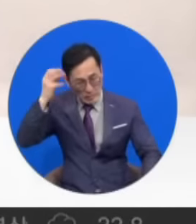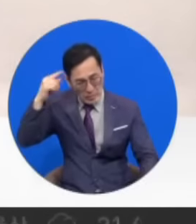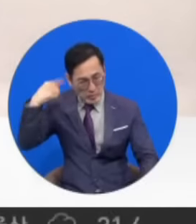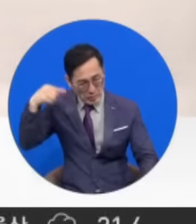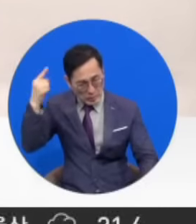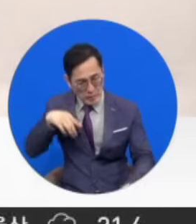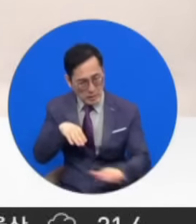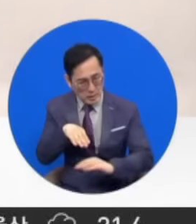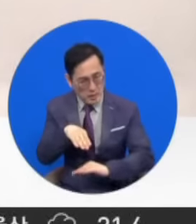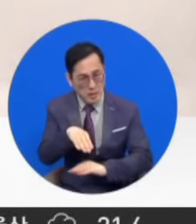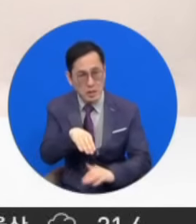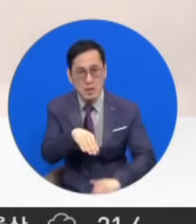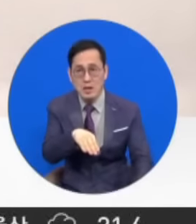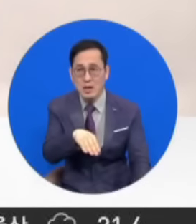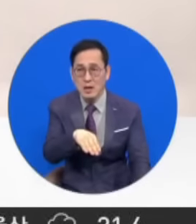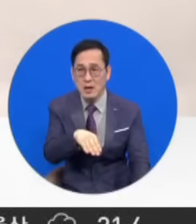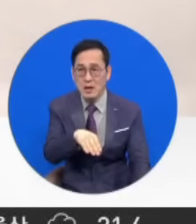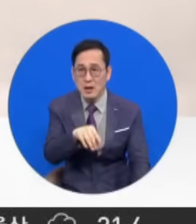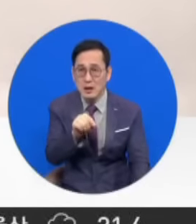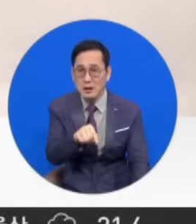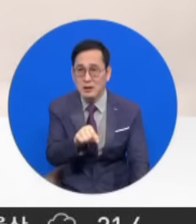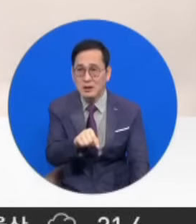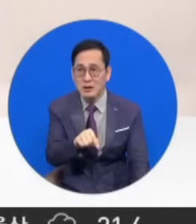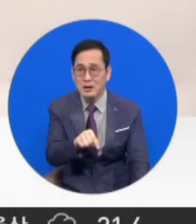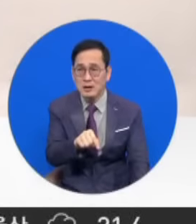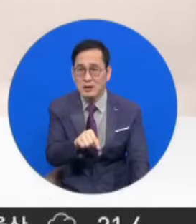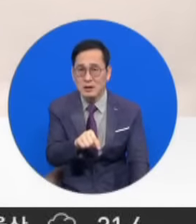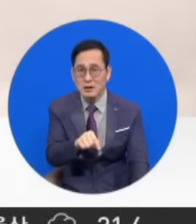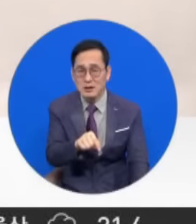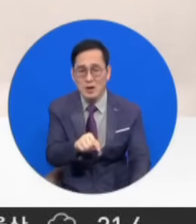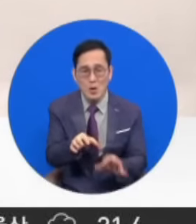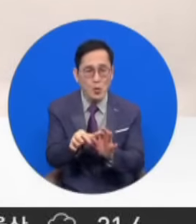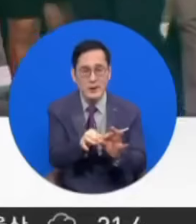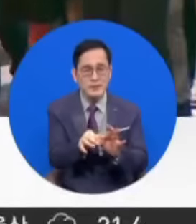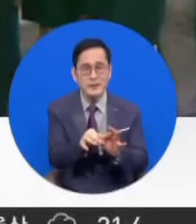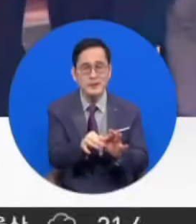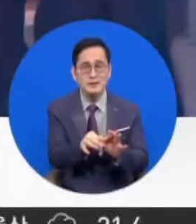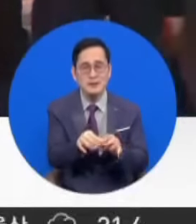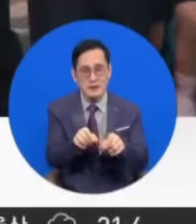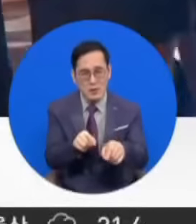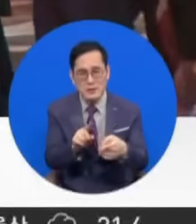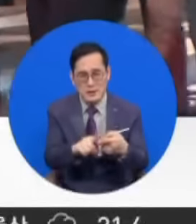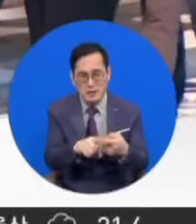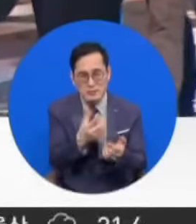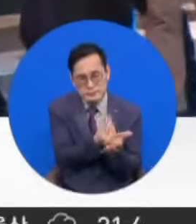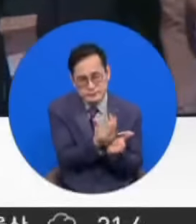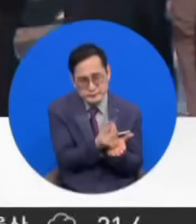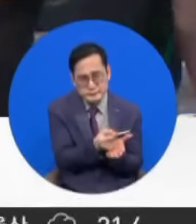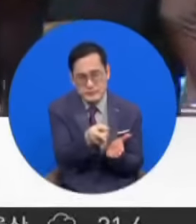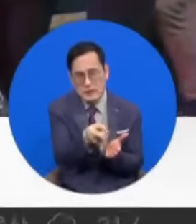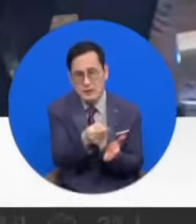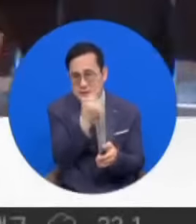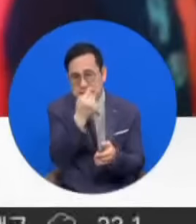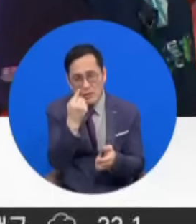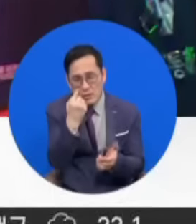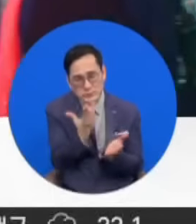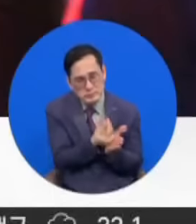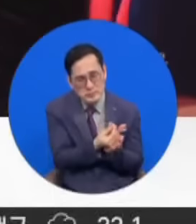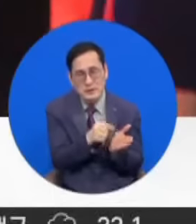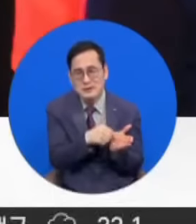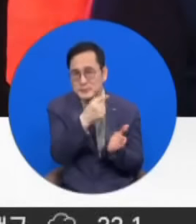하면 이거 자체를 갖다가 기록할 수 있는 이제 그런 어떻게 보면 소프트웨어 의무적으로 장착하는 그런 법도 좀 필요하지